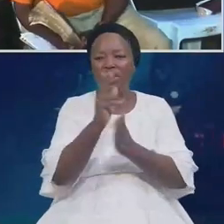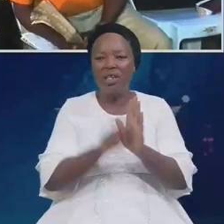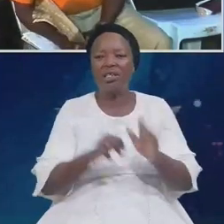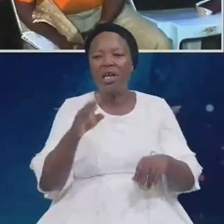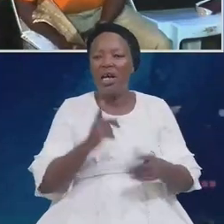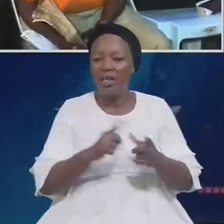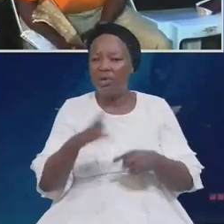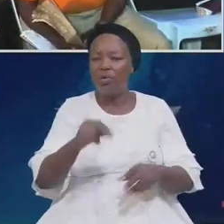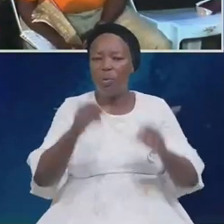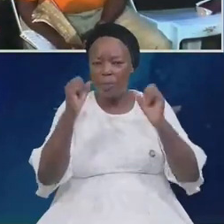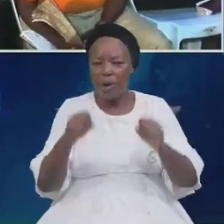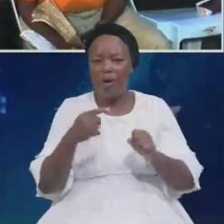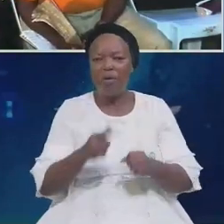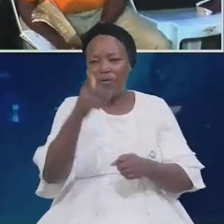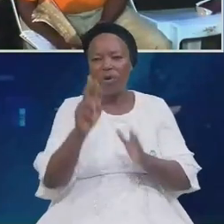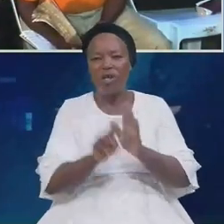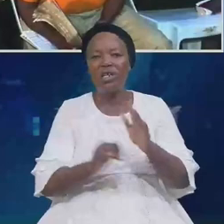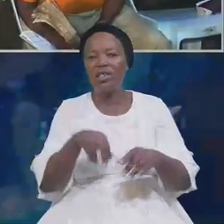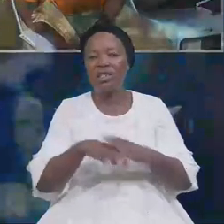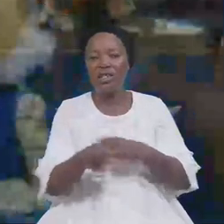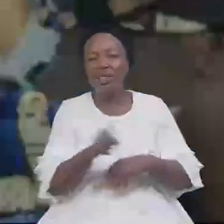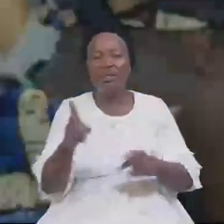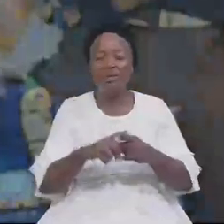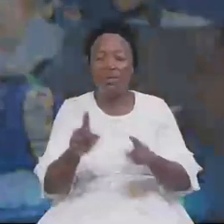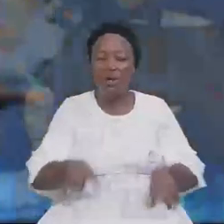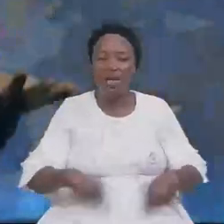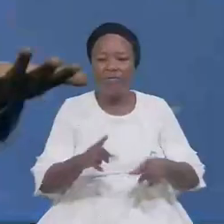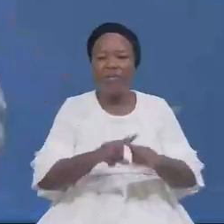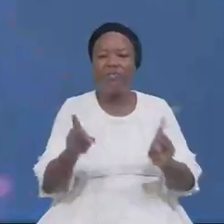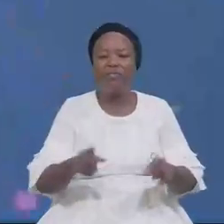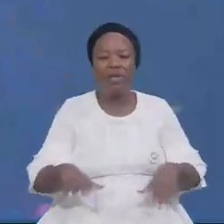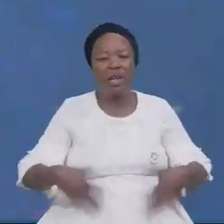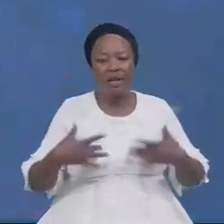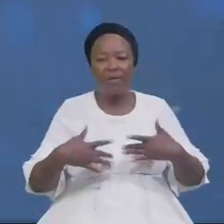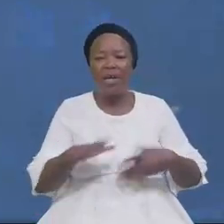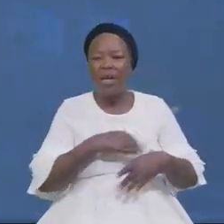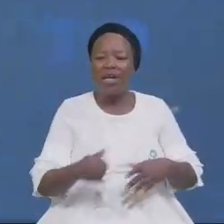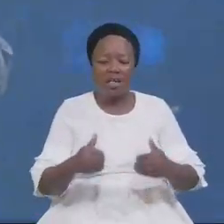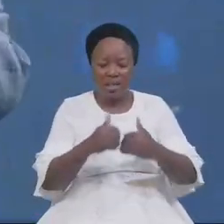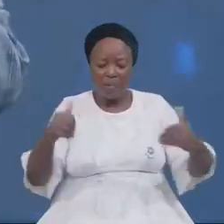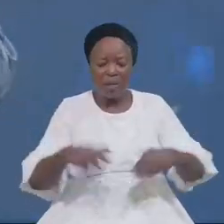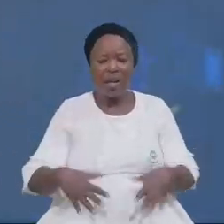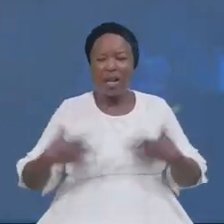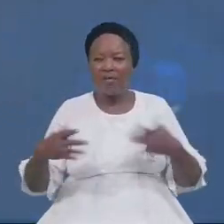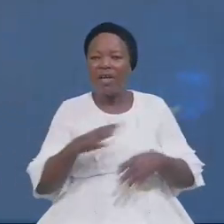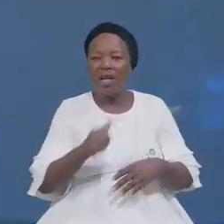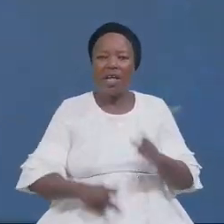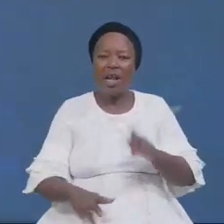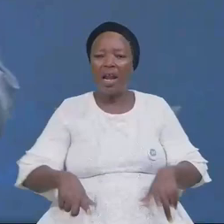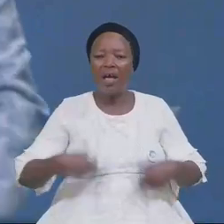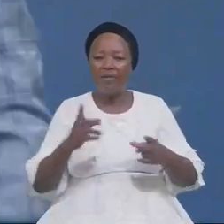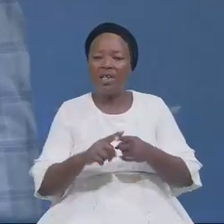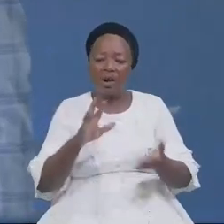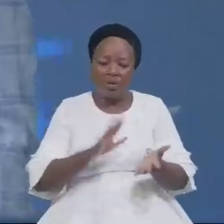la force de la piété. Il n'y a pas de force pour mener une vie de piété, de différence, une vie qui distincte,